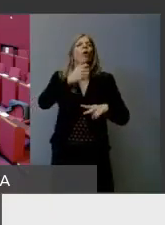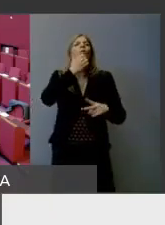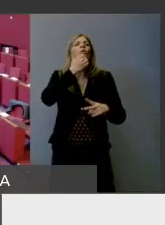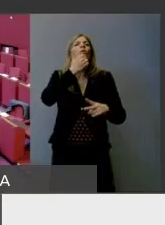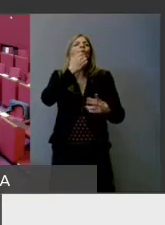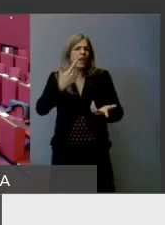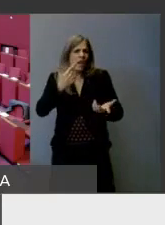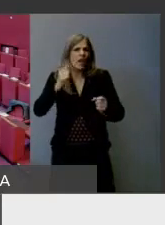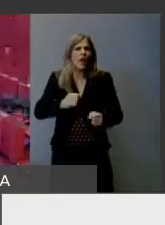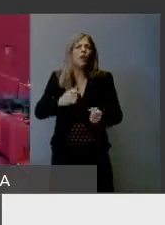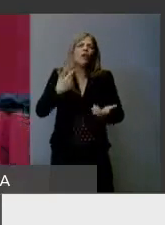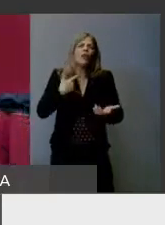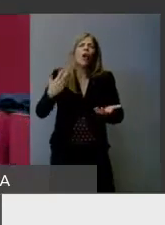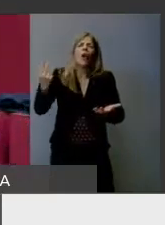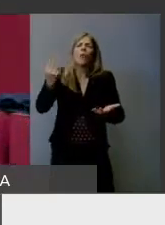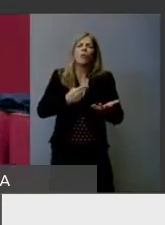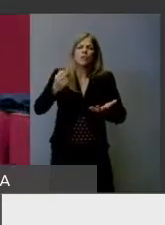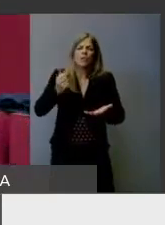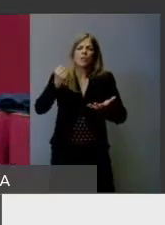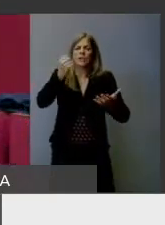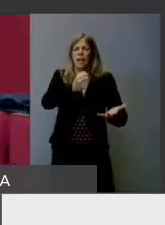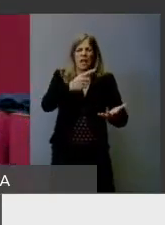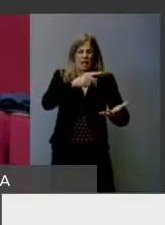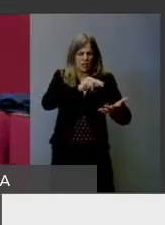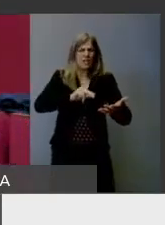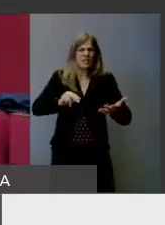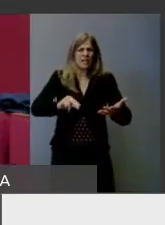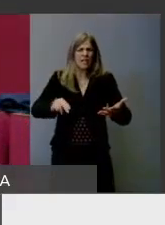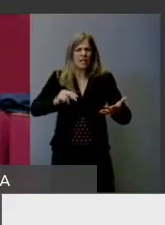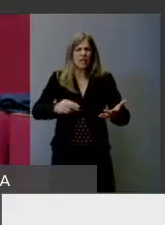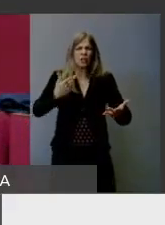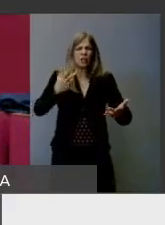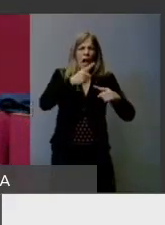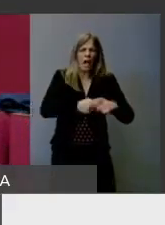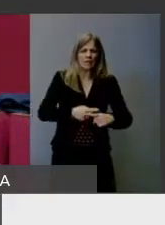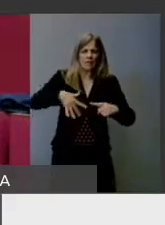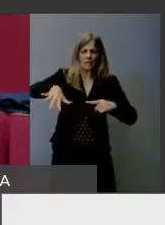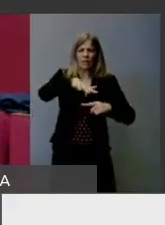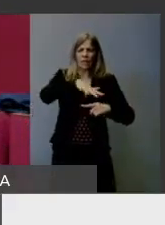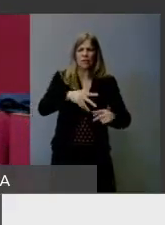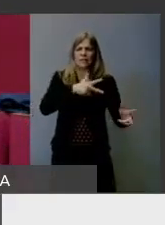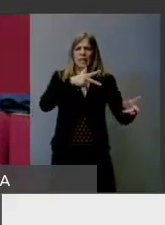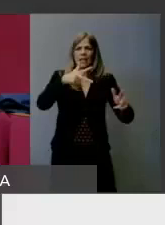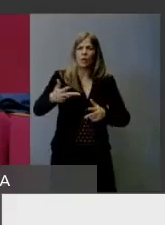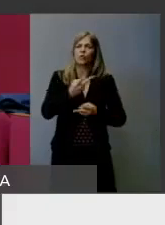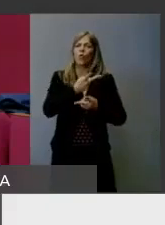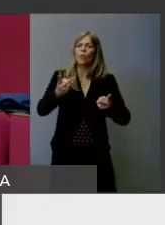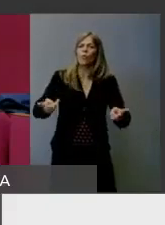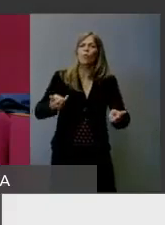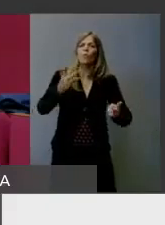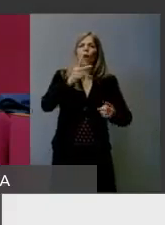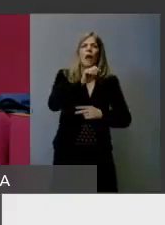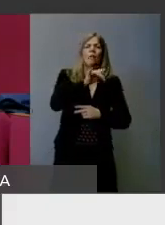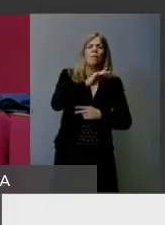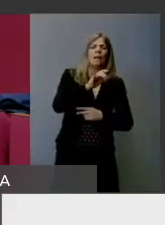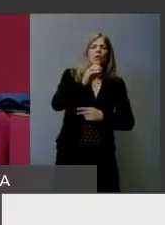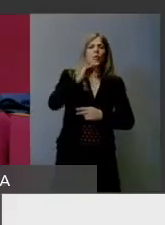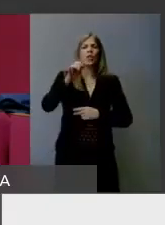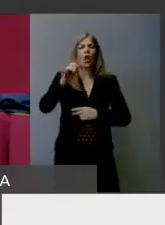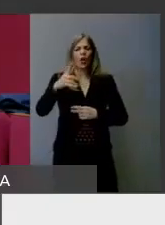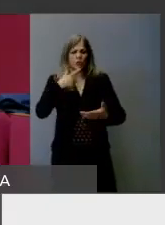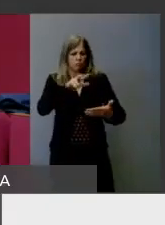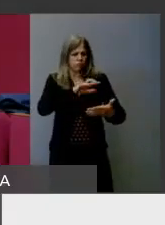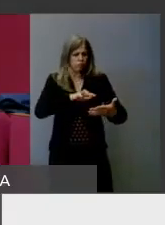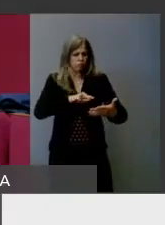la progettazione definitiva del sistema degli assi di forza per il trasporto pubblico locale, responsabile Alberto Bitossi Antonio. Lei parta da